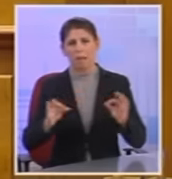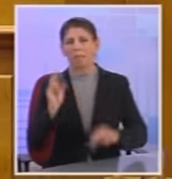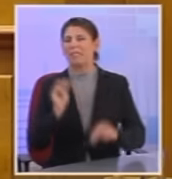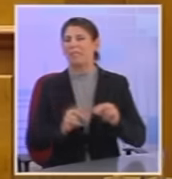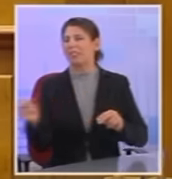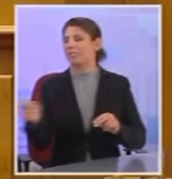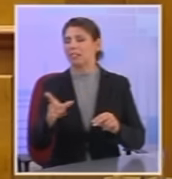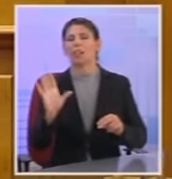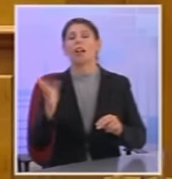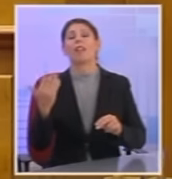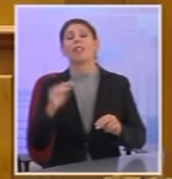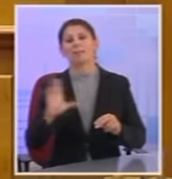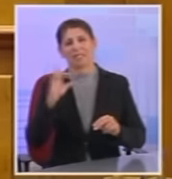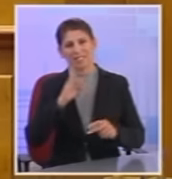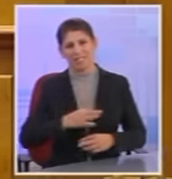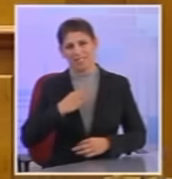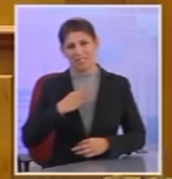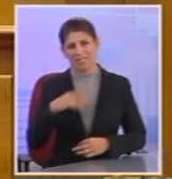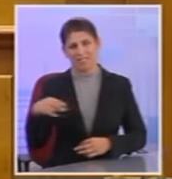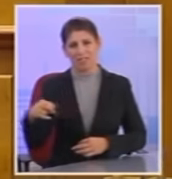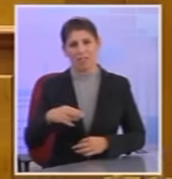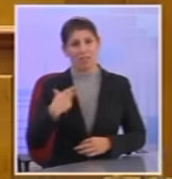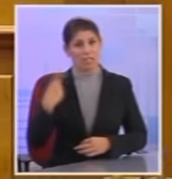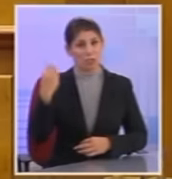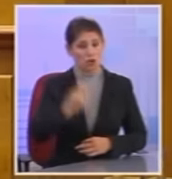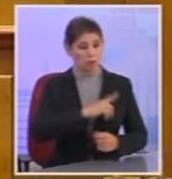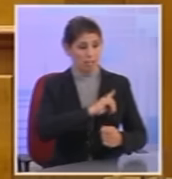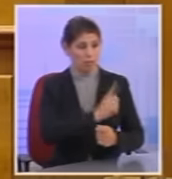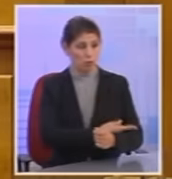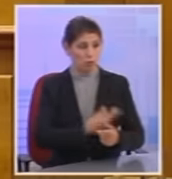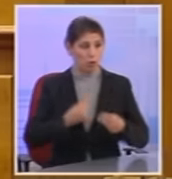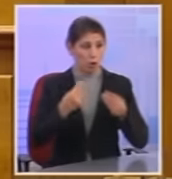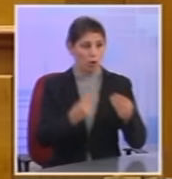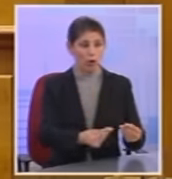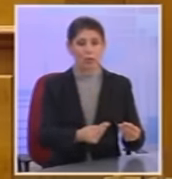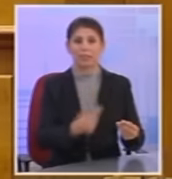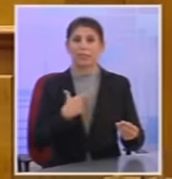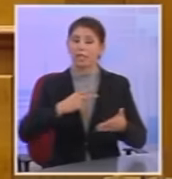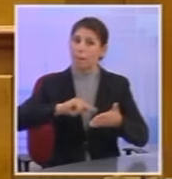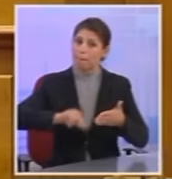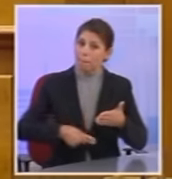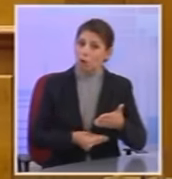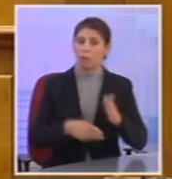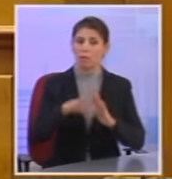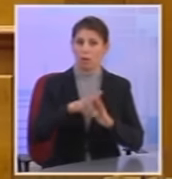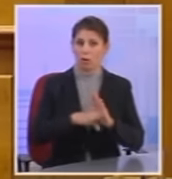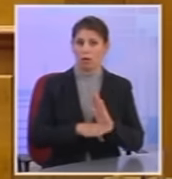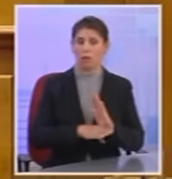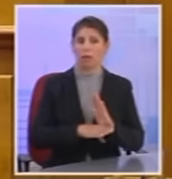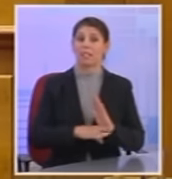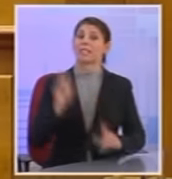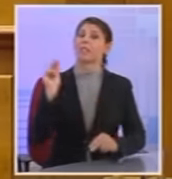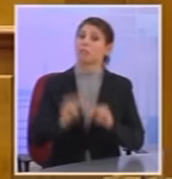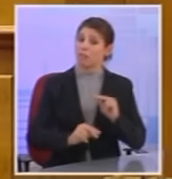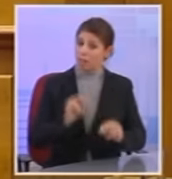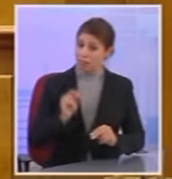ψηφίσατε. Δεν ισχύει, κυρίες και κύριοι συνάδελφοι. Σας δώσαμε εξουσιοδότηση για να υπογράψετε το πρόγραμμα. Σας